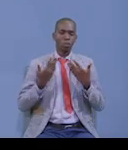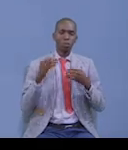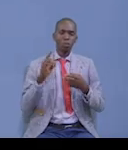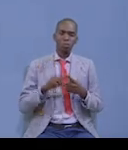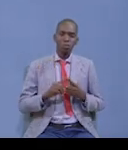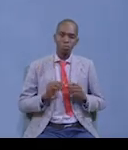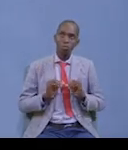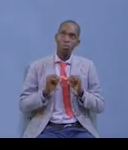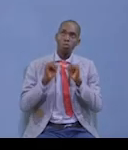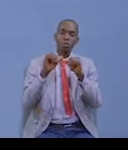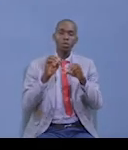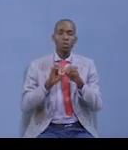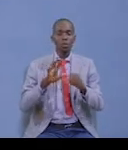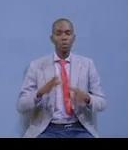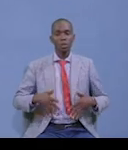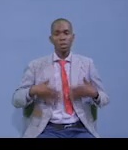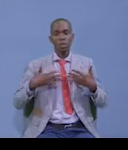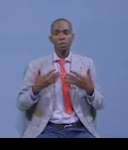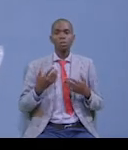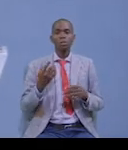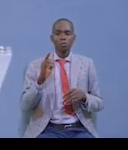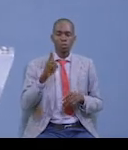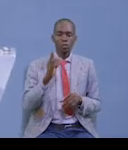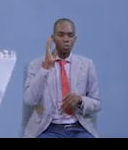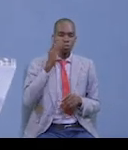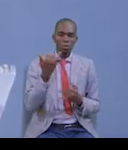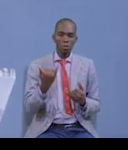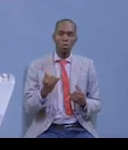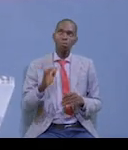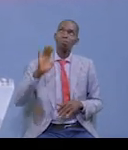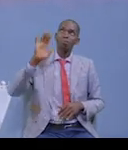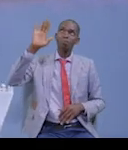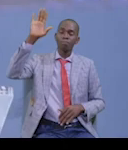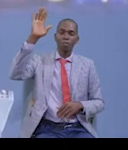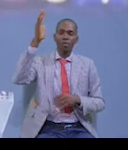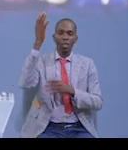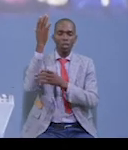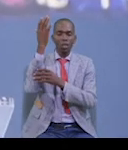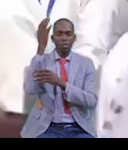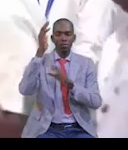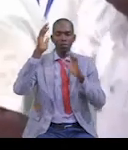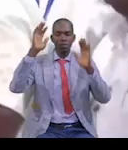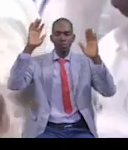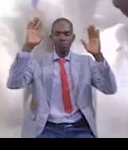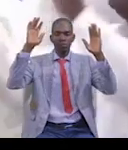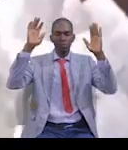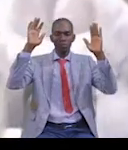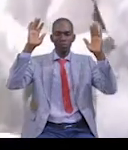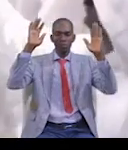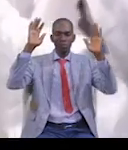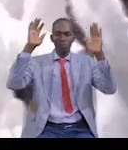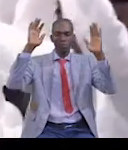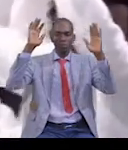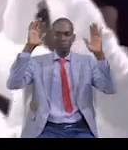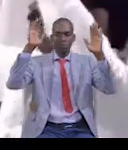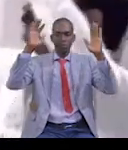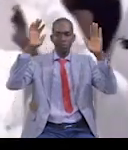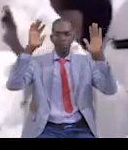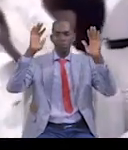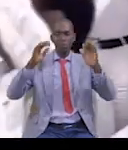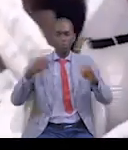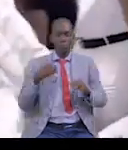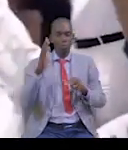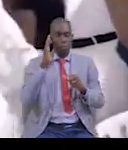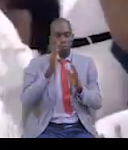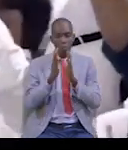నూతనత్వం మీ జీవితాన్ని నడుపుతుంది. Raise up your hand, we are going to pray. అలాంటి వారందరూ చేతులు పైకి చాపండి. Raise up your hand, we are going to